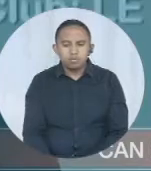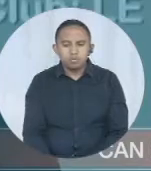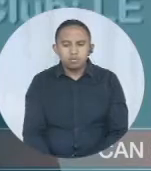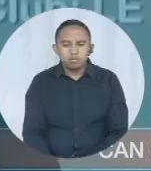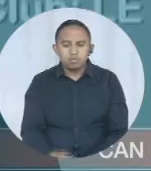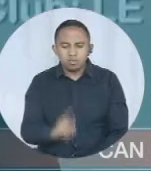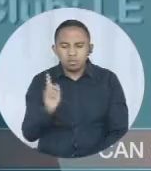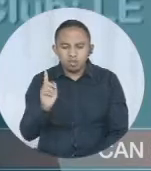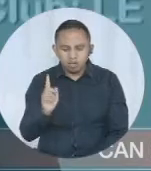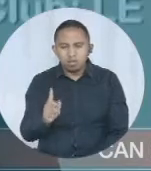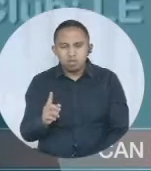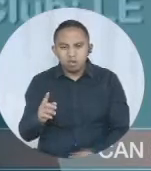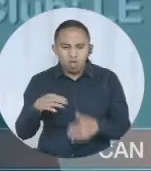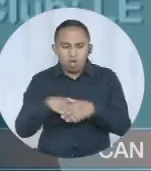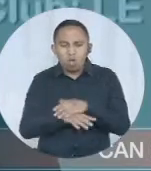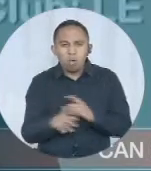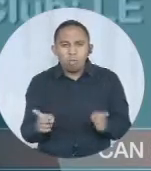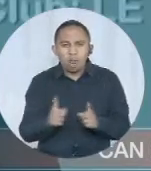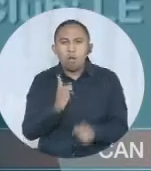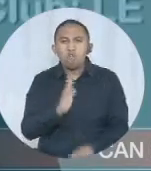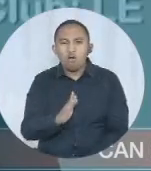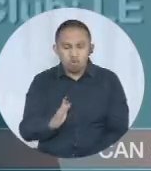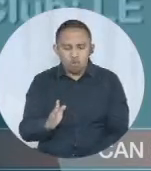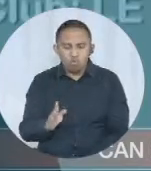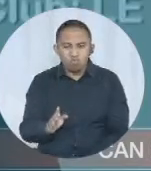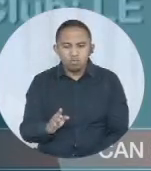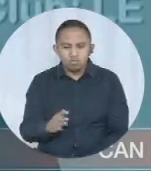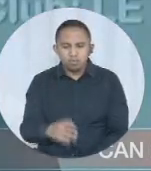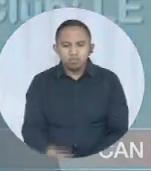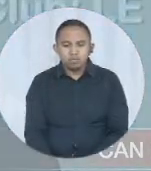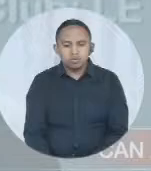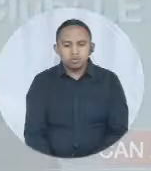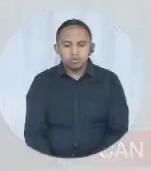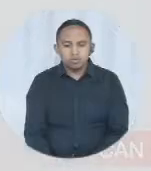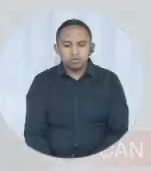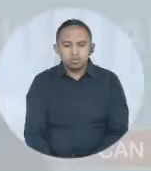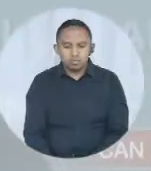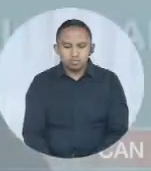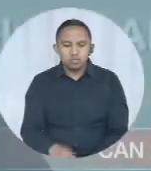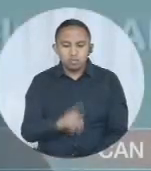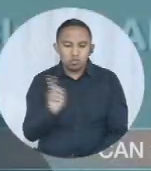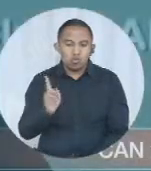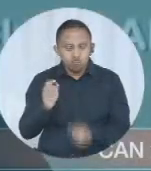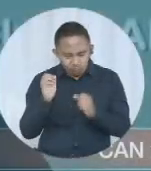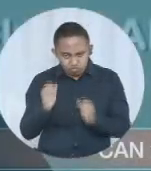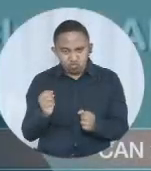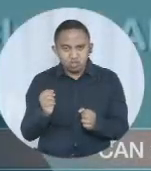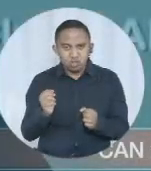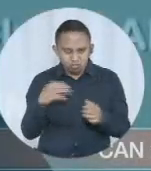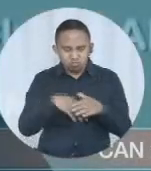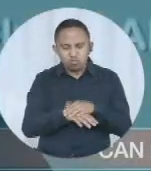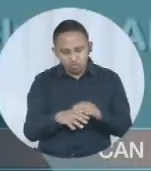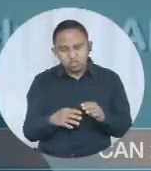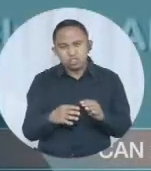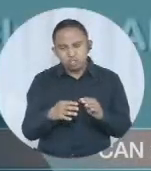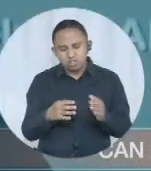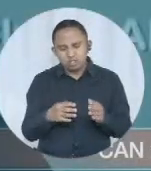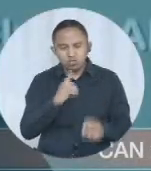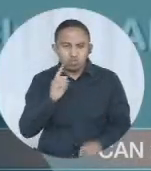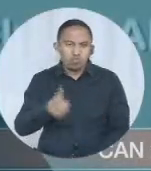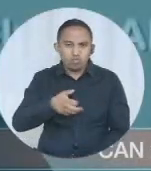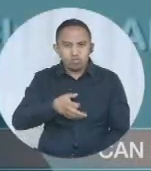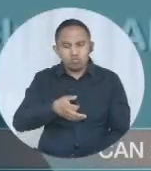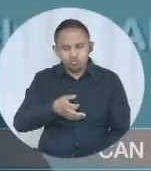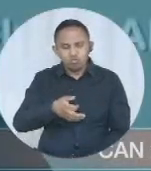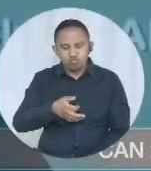mpila ravinahitra na expatrie voantso kosa, dia zava-dehibe ny fanekin'izy ireo hiary ny voninahim-pirenena ho hiatrany ny filoalefitry ny